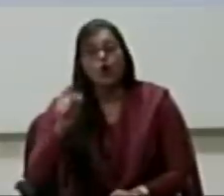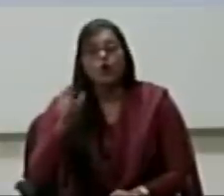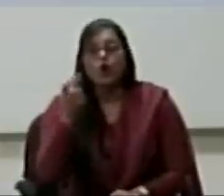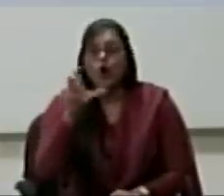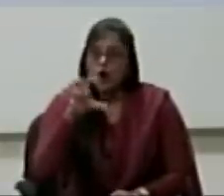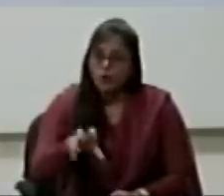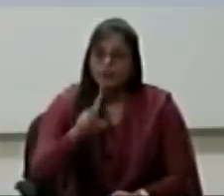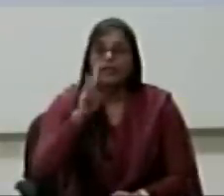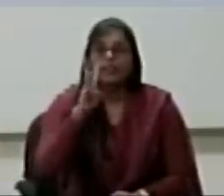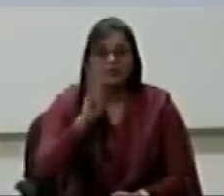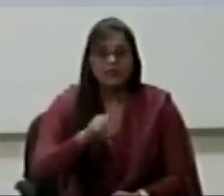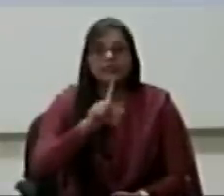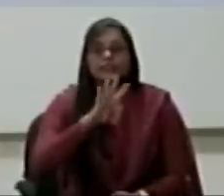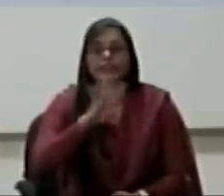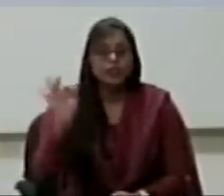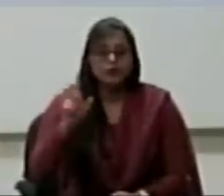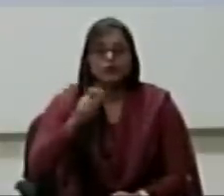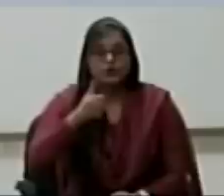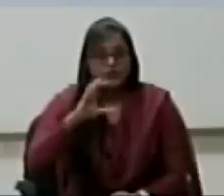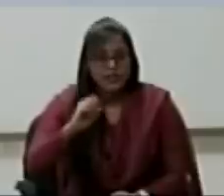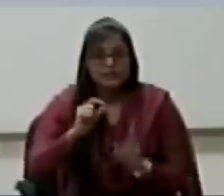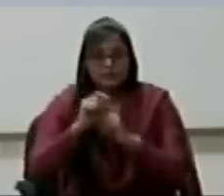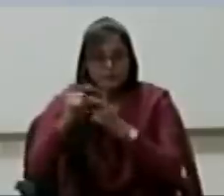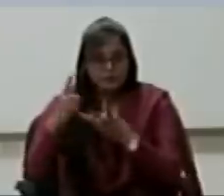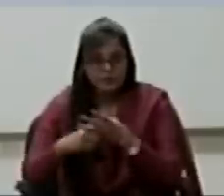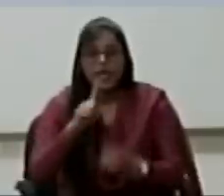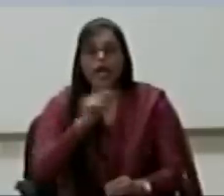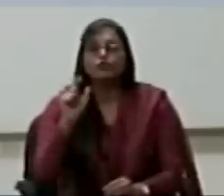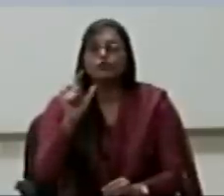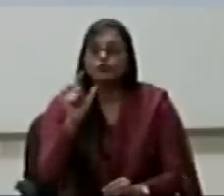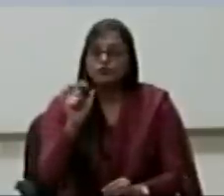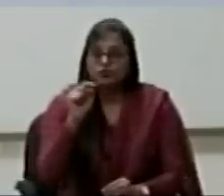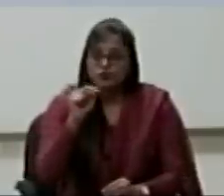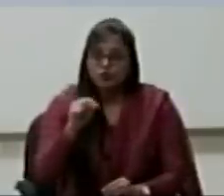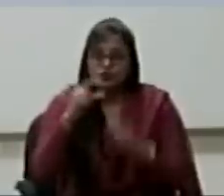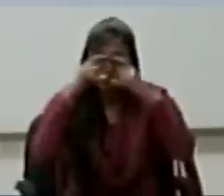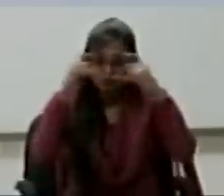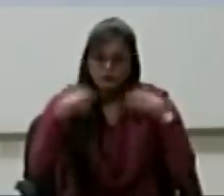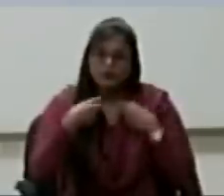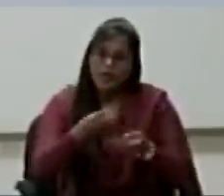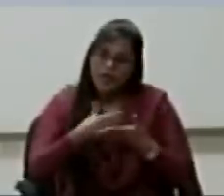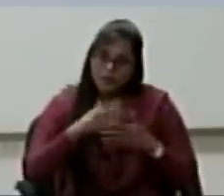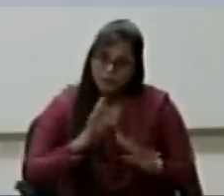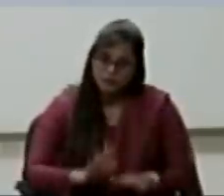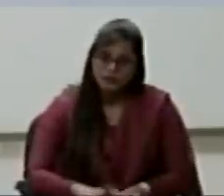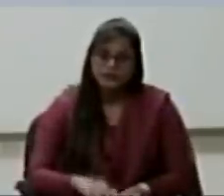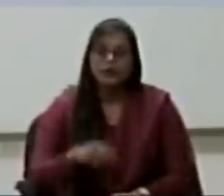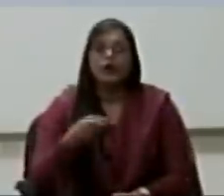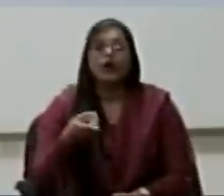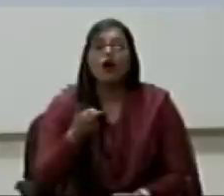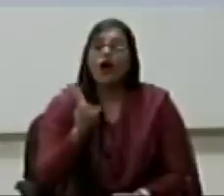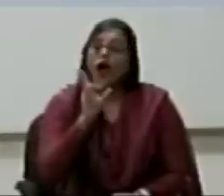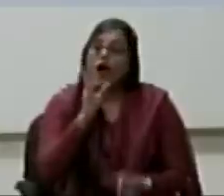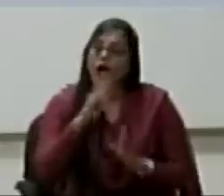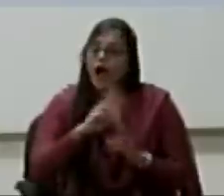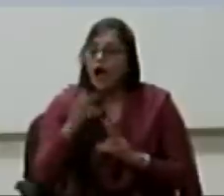3,460টি পিপি, 8,000টি শু কভার এবং 110টি বিশেষ চশমা দিয়েছে। ইস্পাহানি গ্রুপ